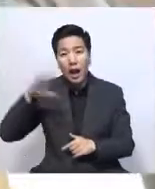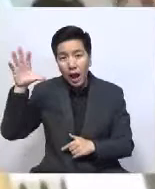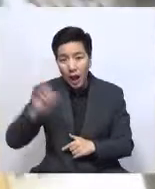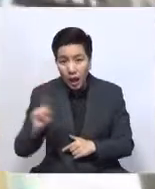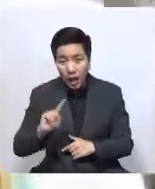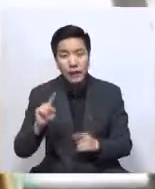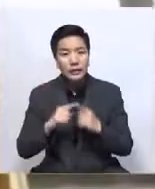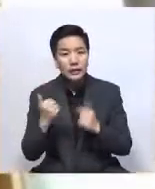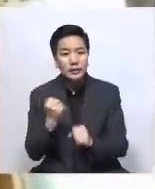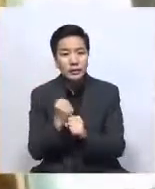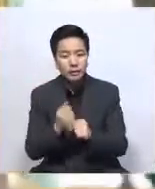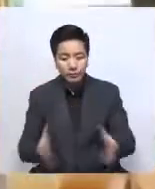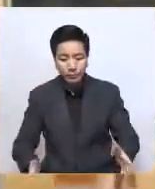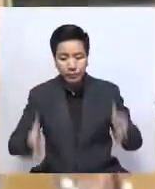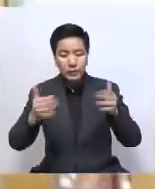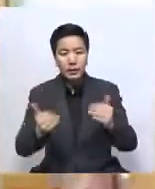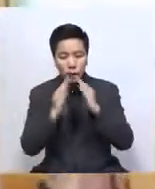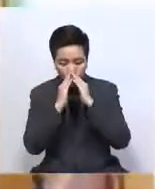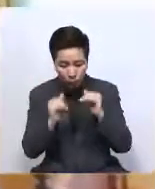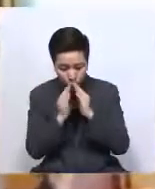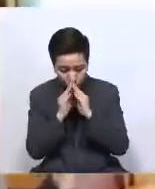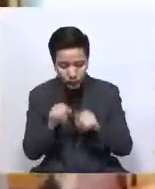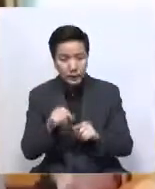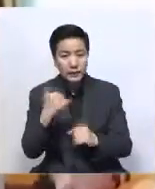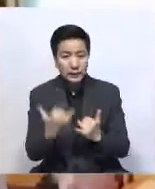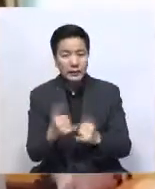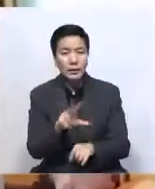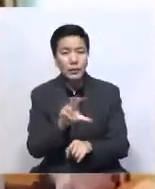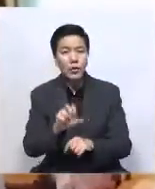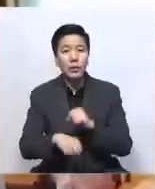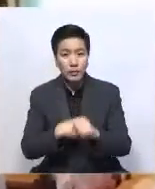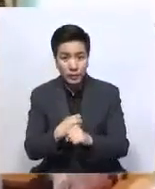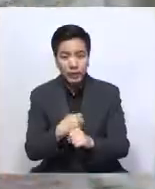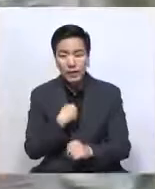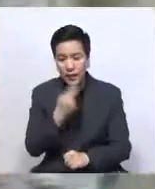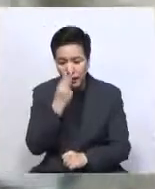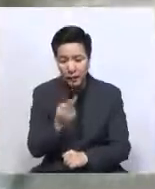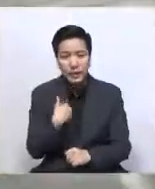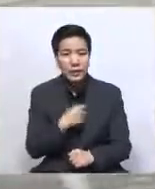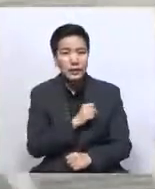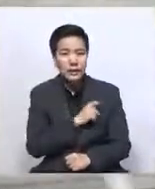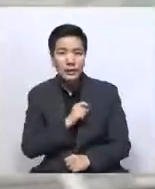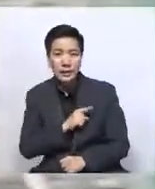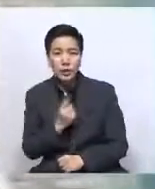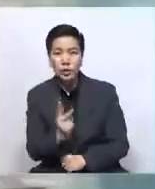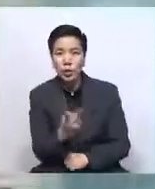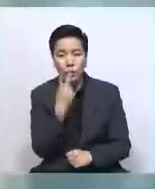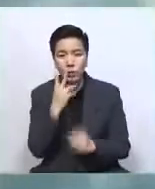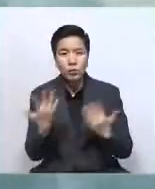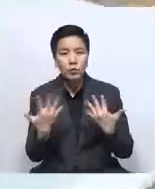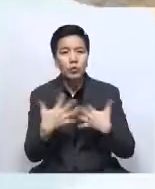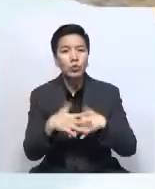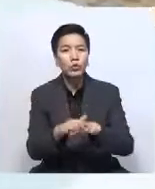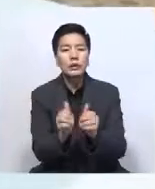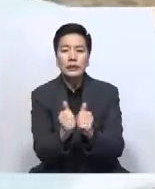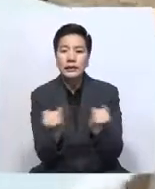ขาวได้นำมาสร้างเป็นมัสยิดนัดมุดดินหรือมัสยิด300ปีจะเห็นว่าทั้งสองศาสนามีความเอื้ออารีกลมเ